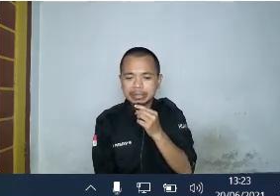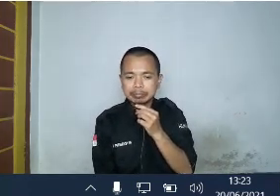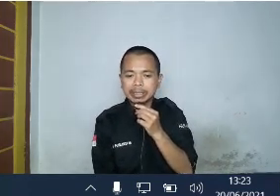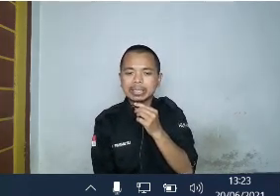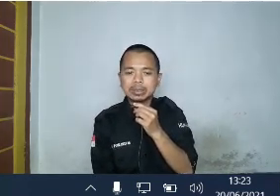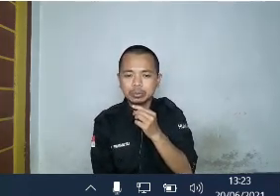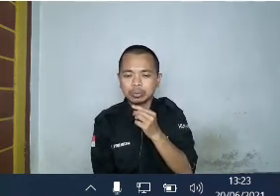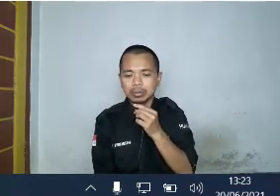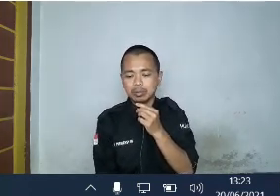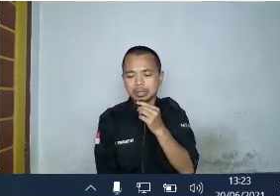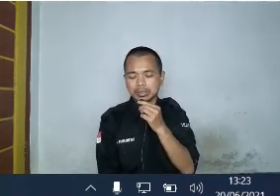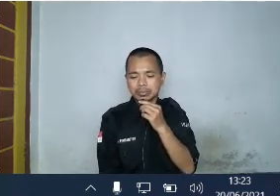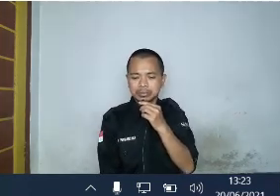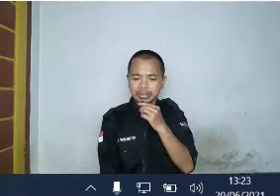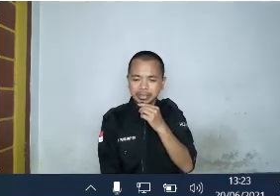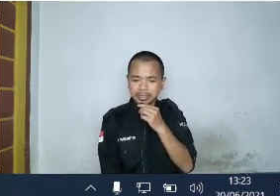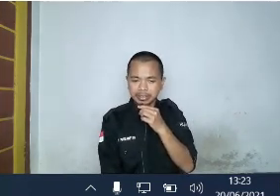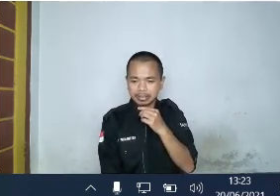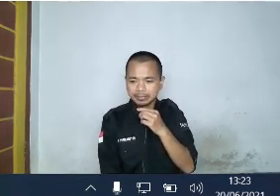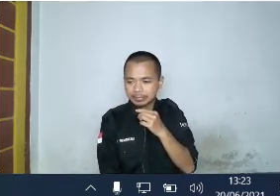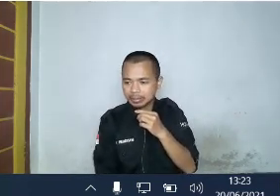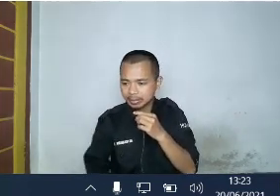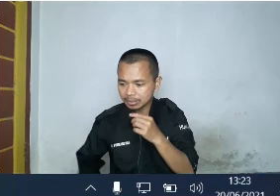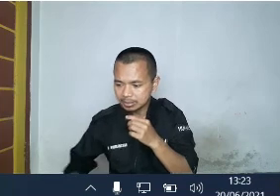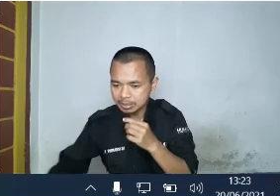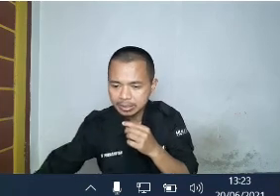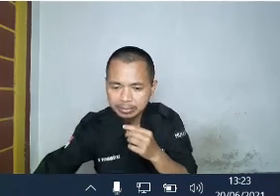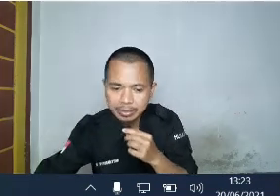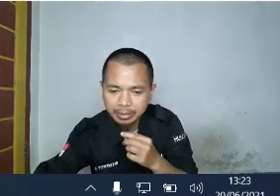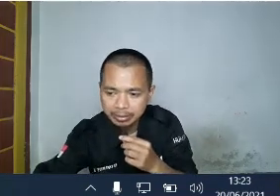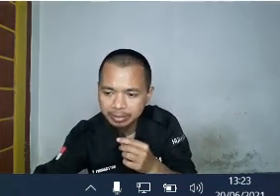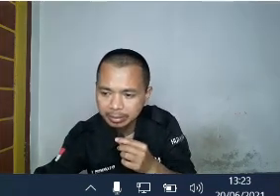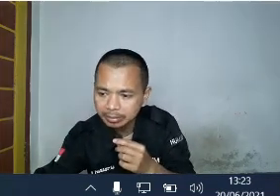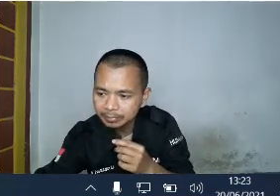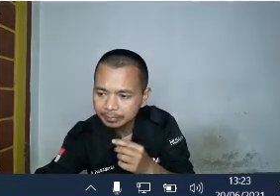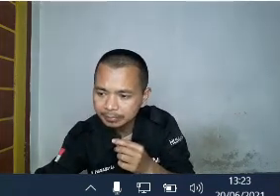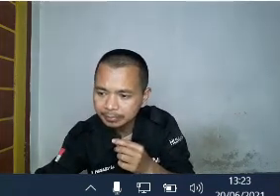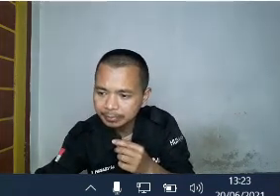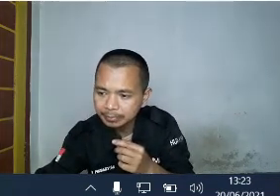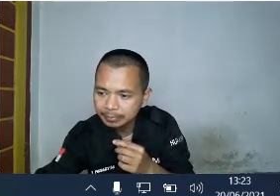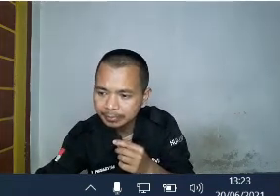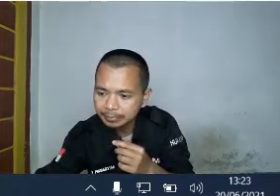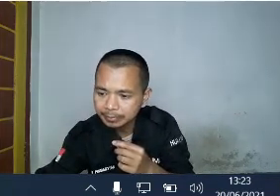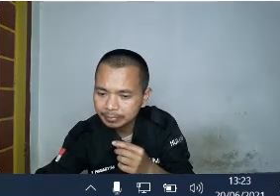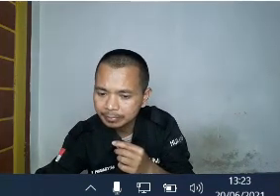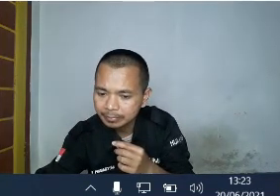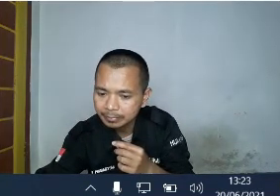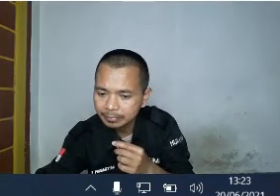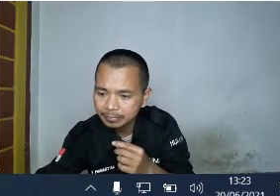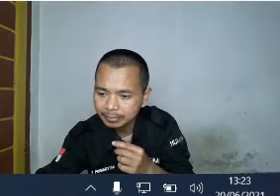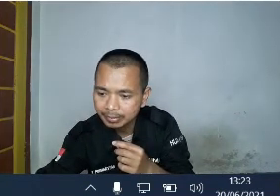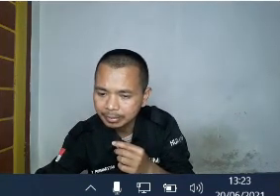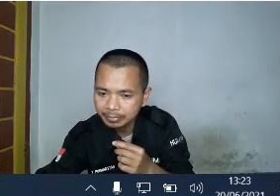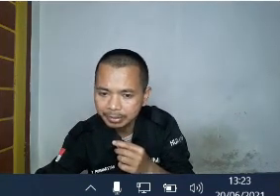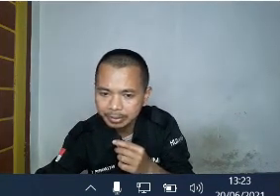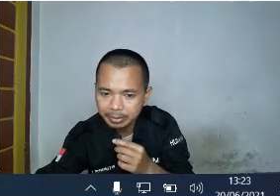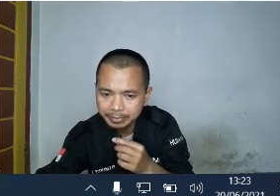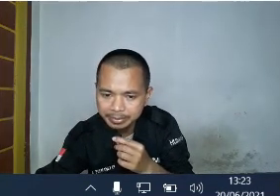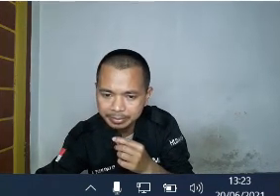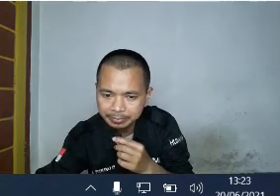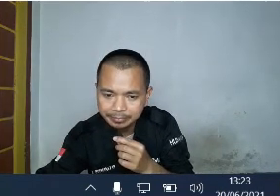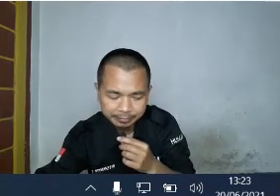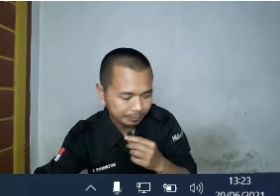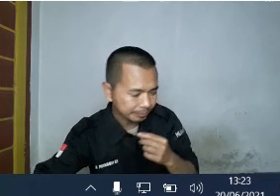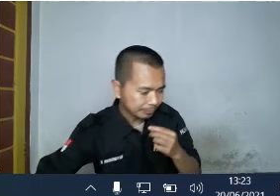dibikin begitu oleh UT kayaknya segitu deh ya Oh iya udah